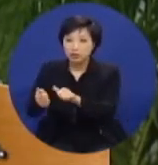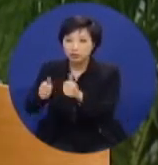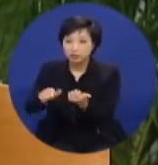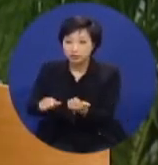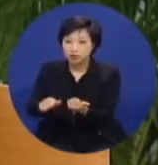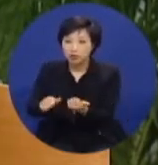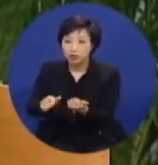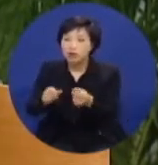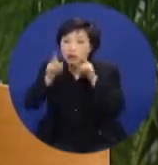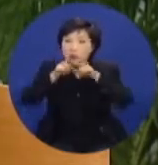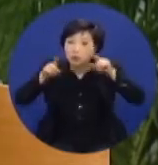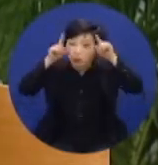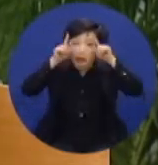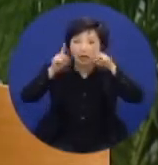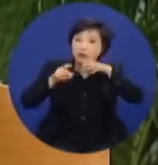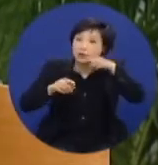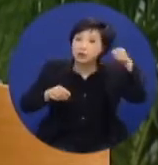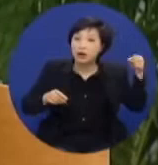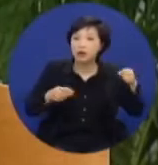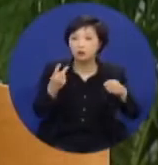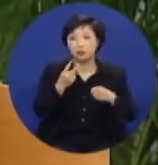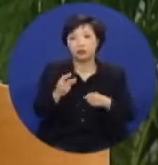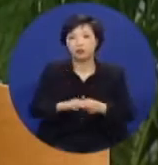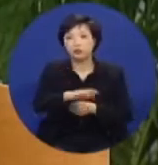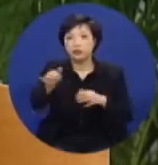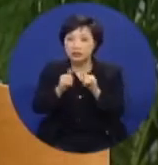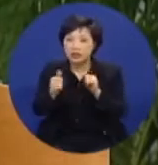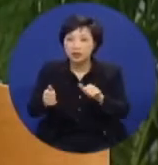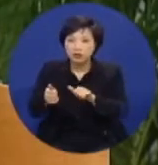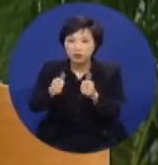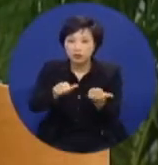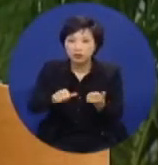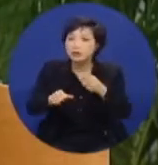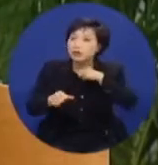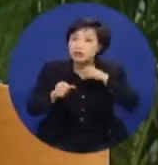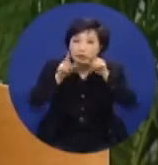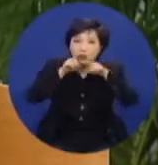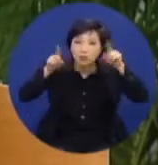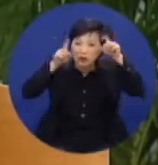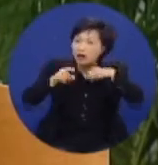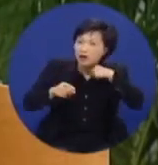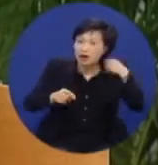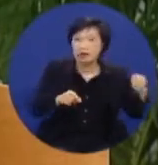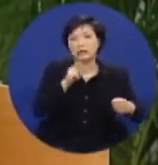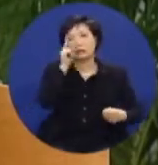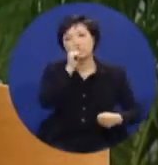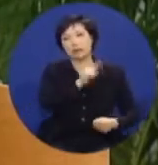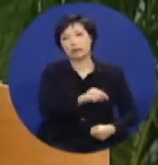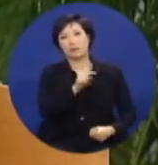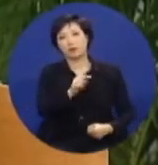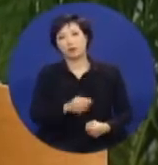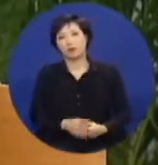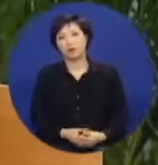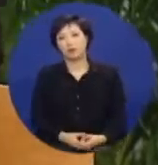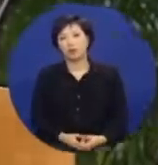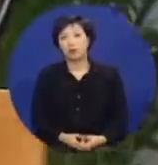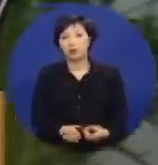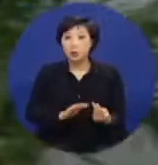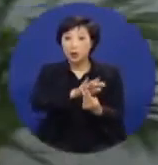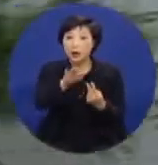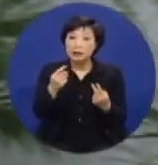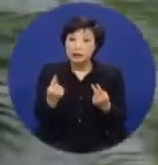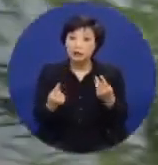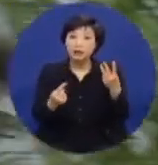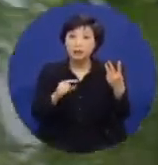치록 보내고 인 단을 치켜 서 치우 무 내고 요런 의미라는 거야 요한 1조